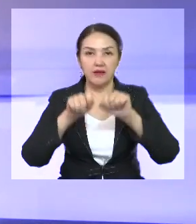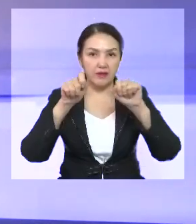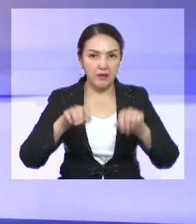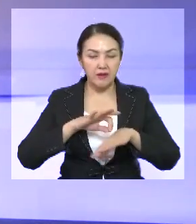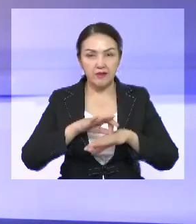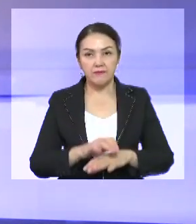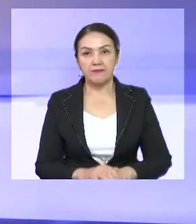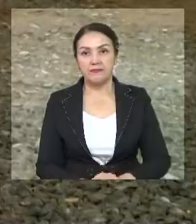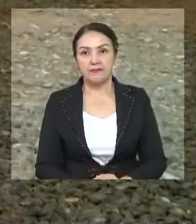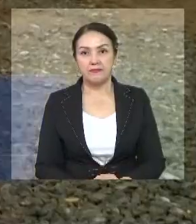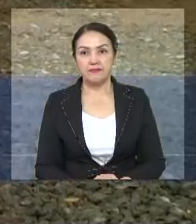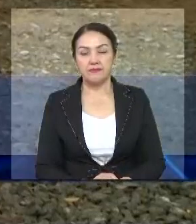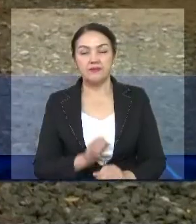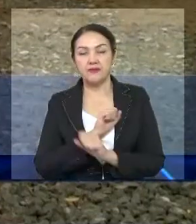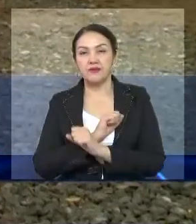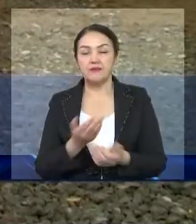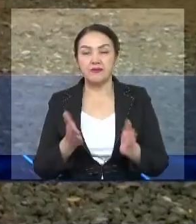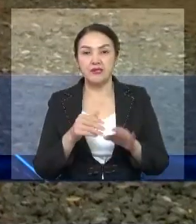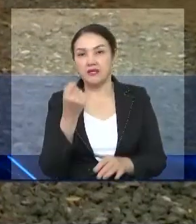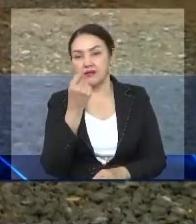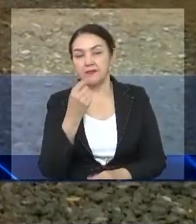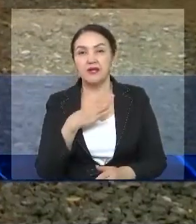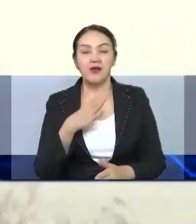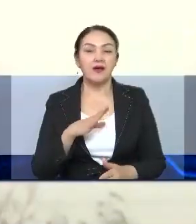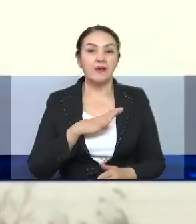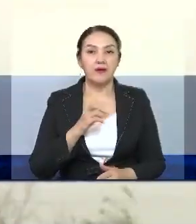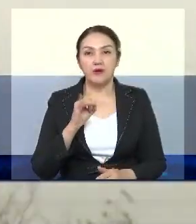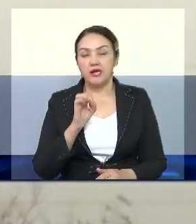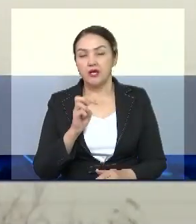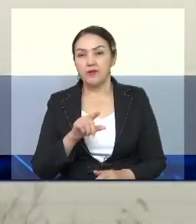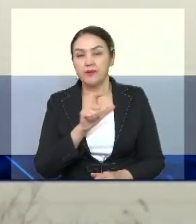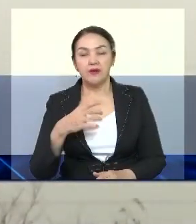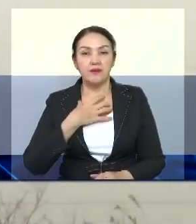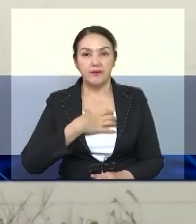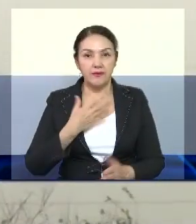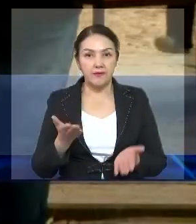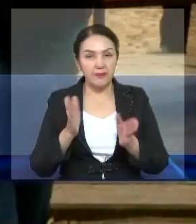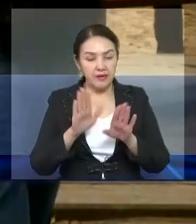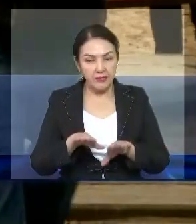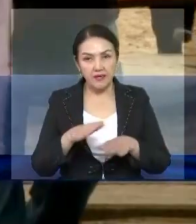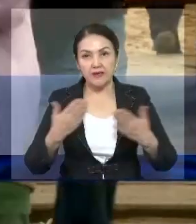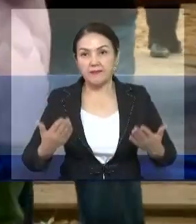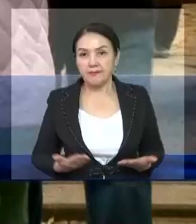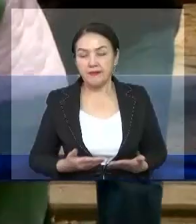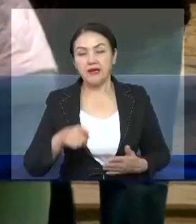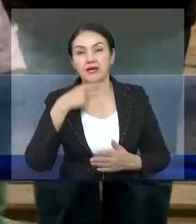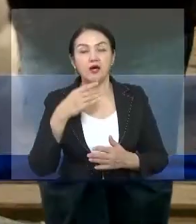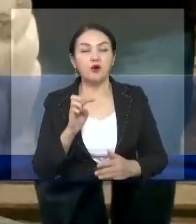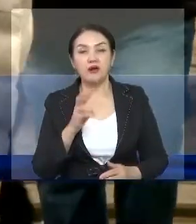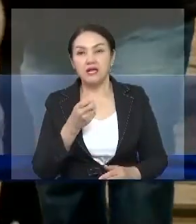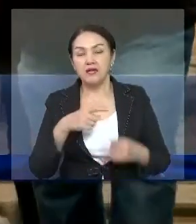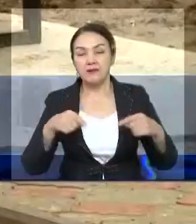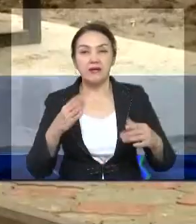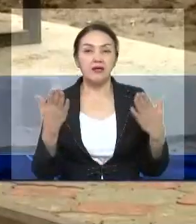өтті. Демалыс орны шағын, шағында болса Құрайлы жұрты үшін маңызды орын. Себебі тұрғындардың айтуынша Құрайлыда